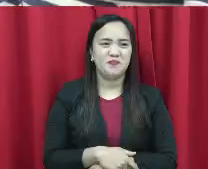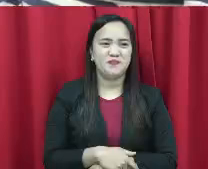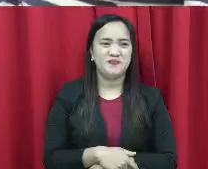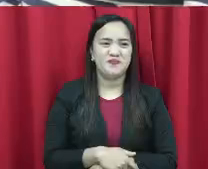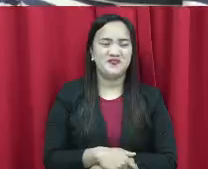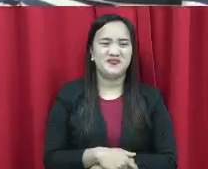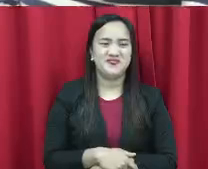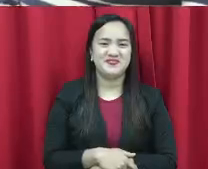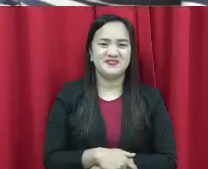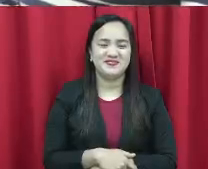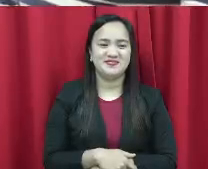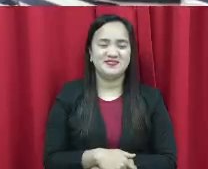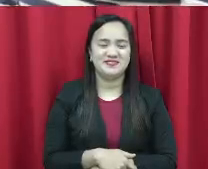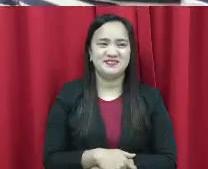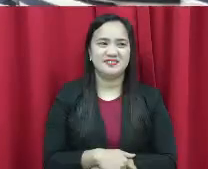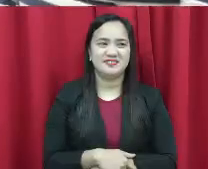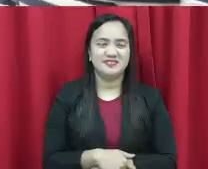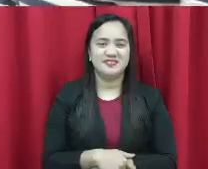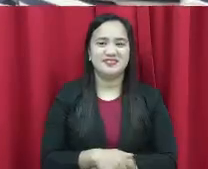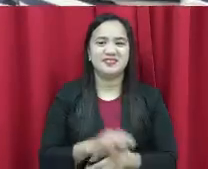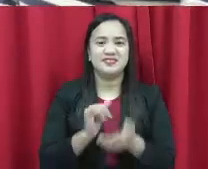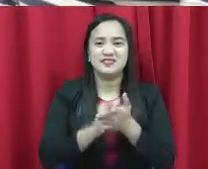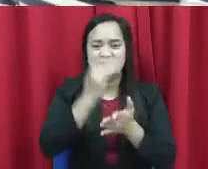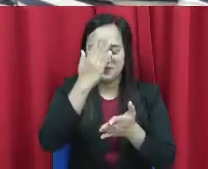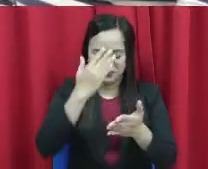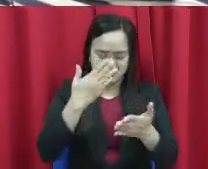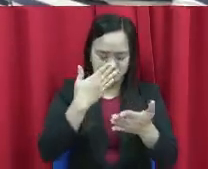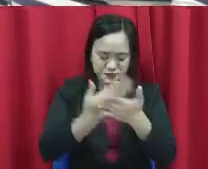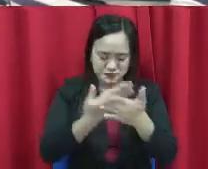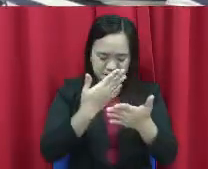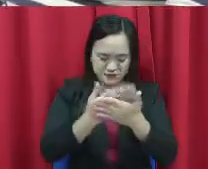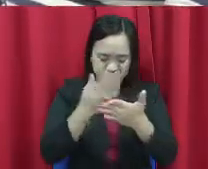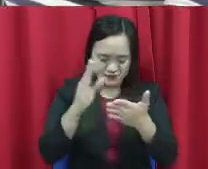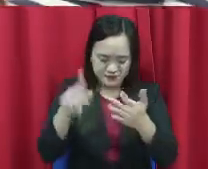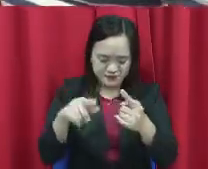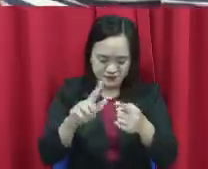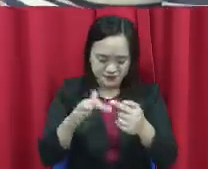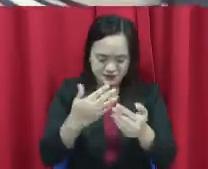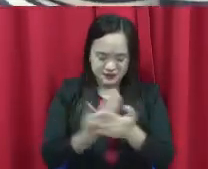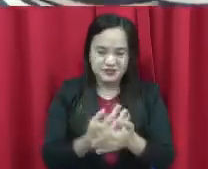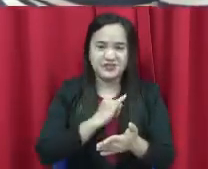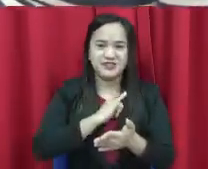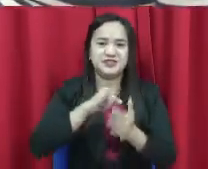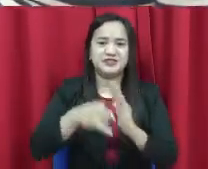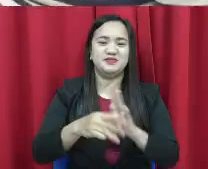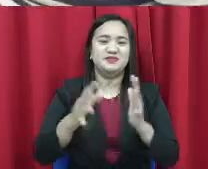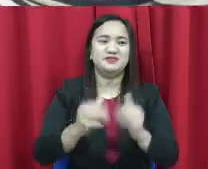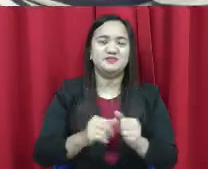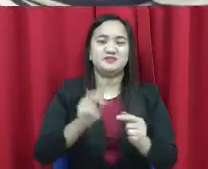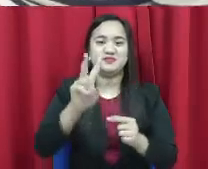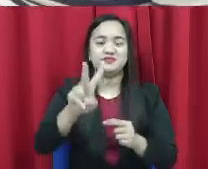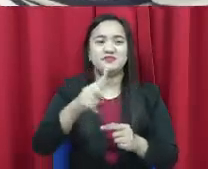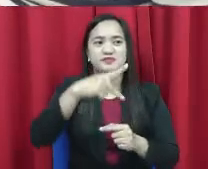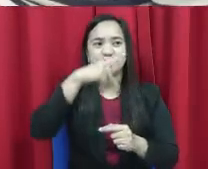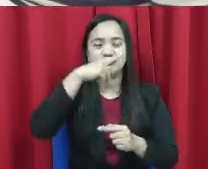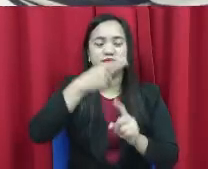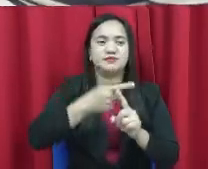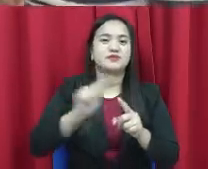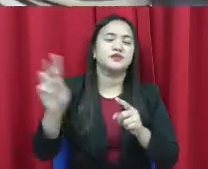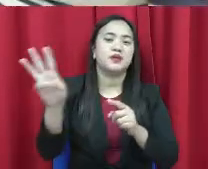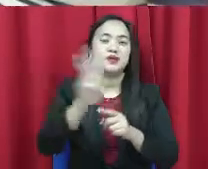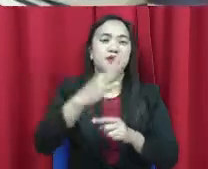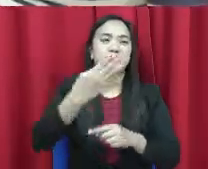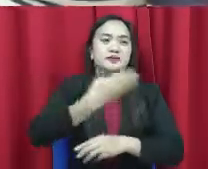paada daw tanghali po sa inyo at Syempre ah nabati ng aking dalawang kasamang taga westbank